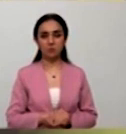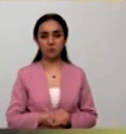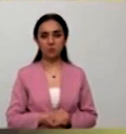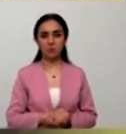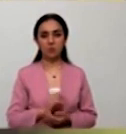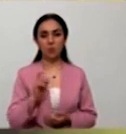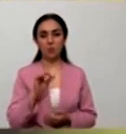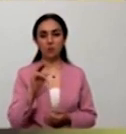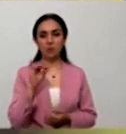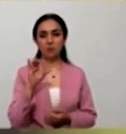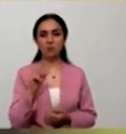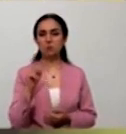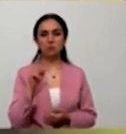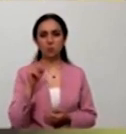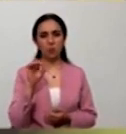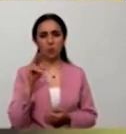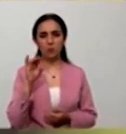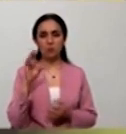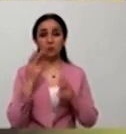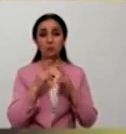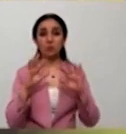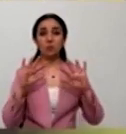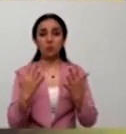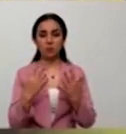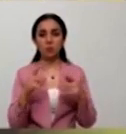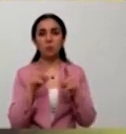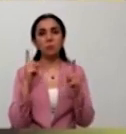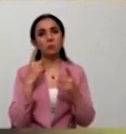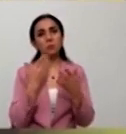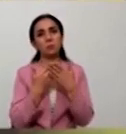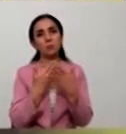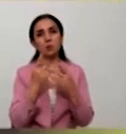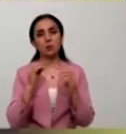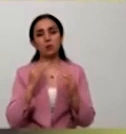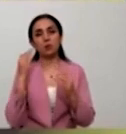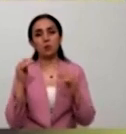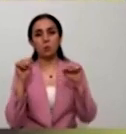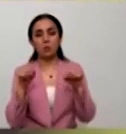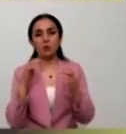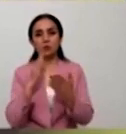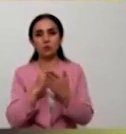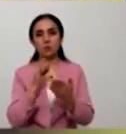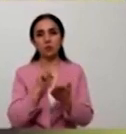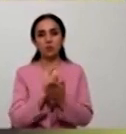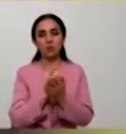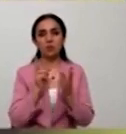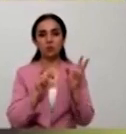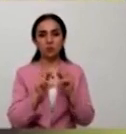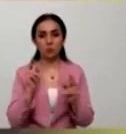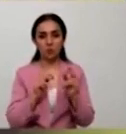Ana endi hodisaga to'xtalsak, hodisa biror narsaning tashqi mavjudlik sharti